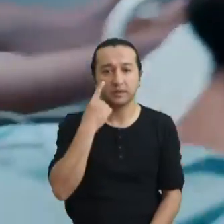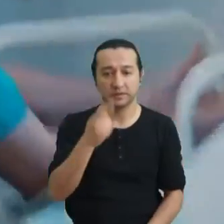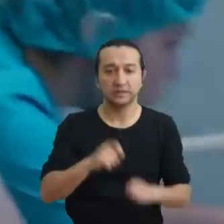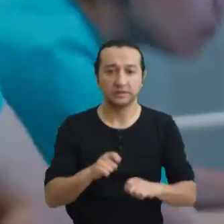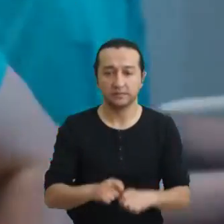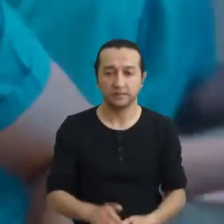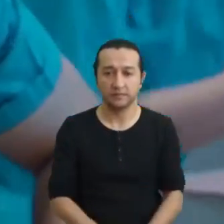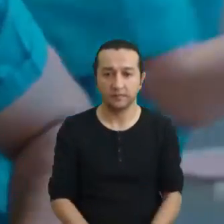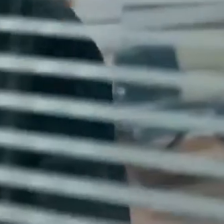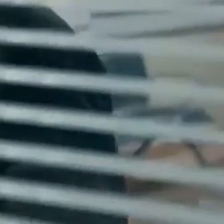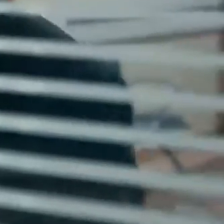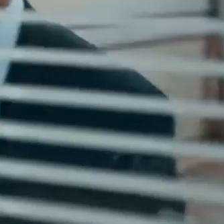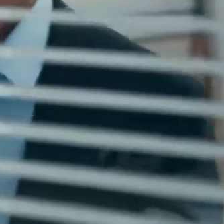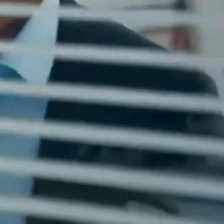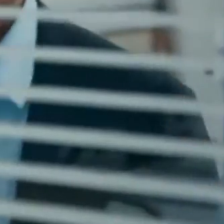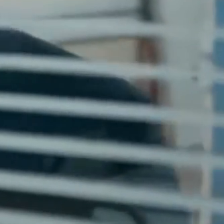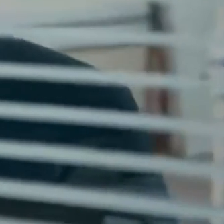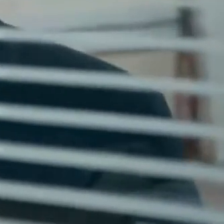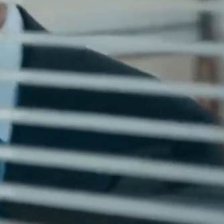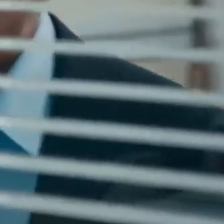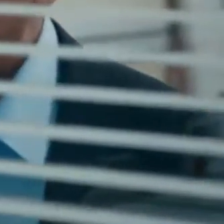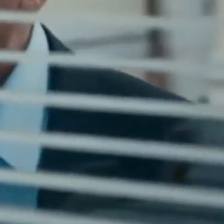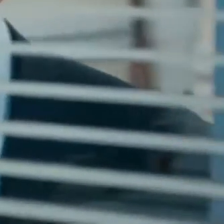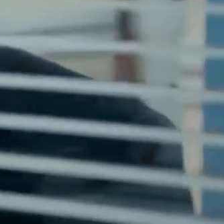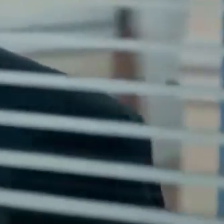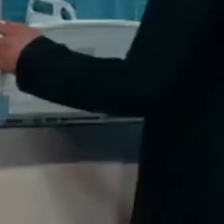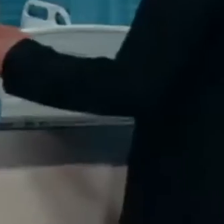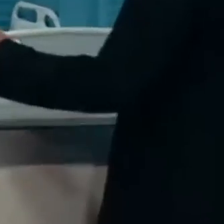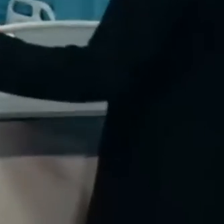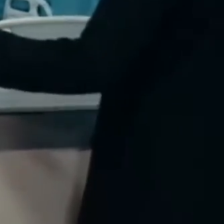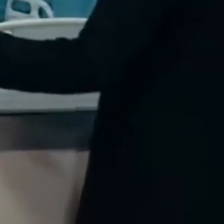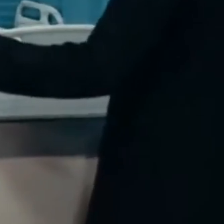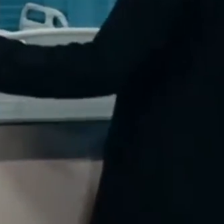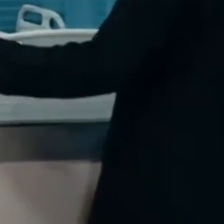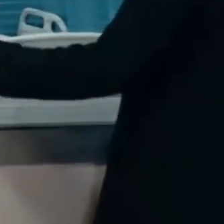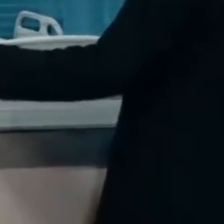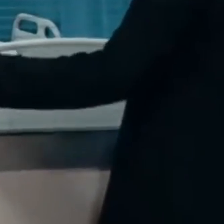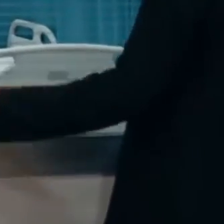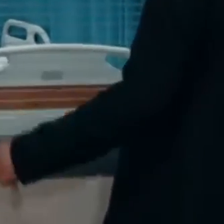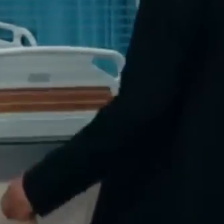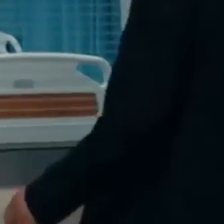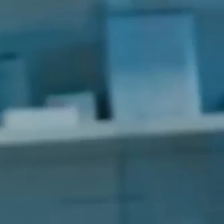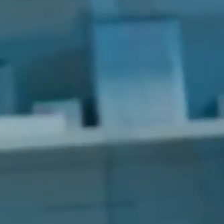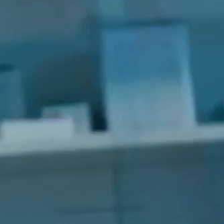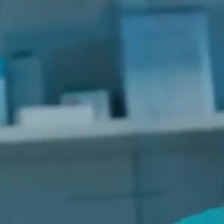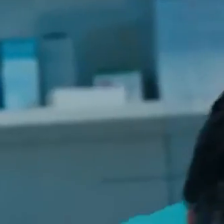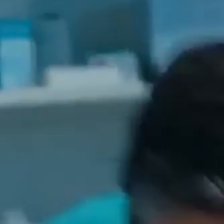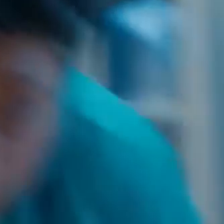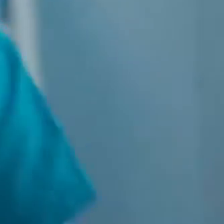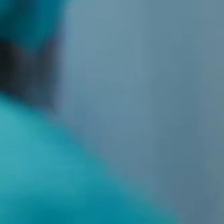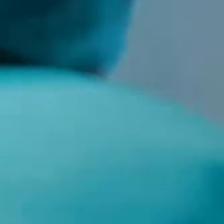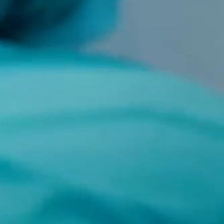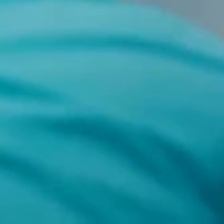Pusatın başındalar. Zülfikar camın ardından merakla, kaygıyla içeri bakarken başı daha iyi görebilmek için sağa ve sola